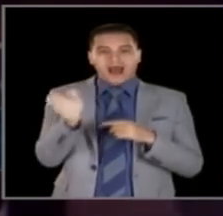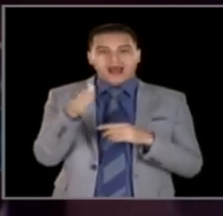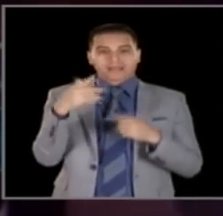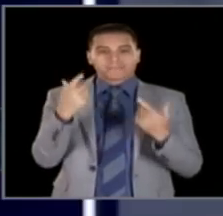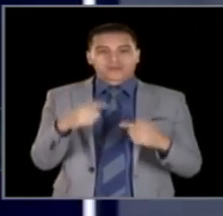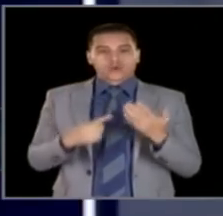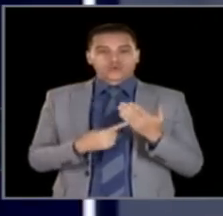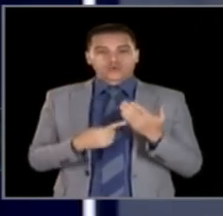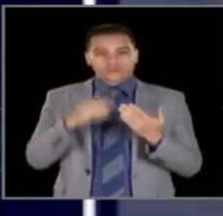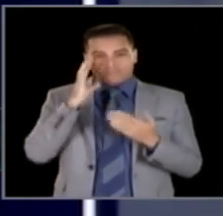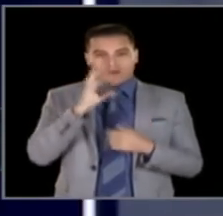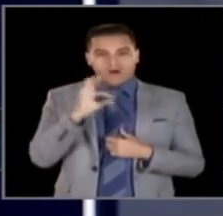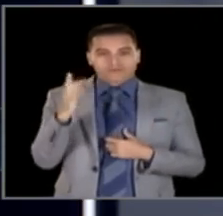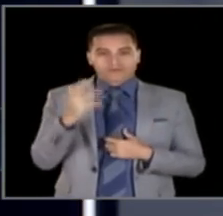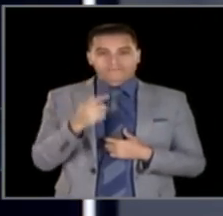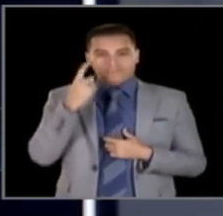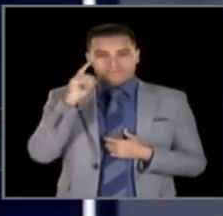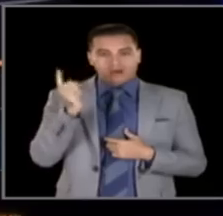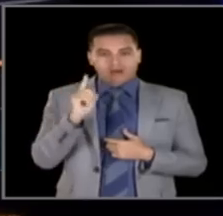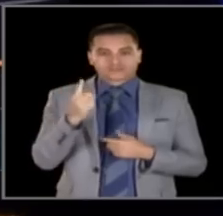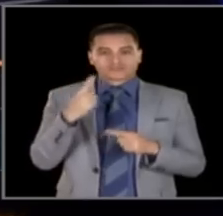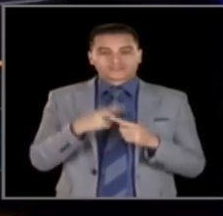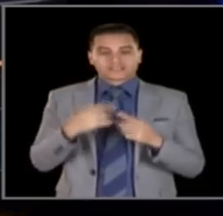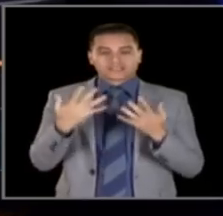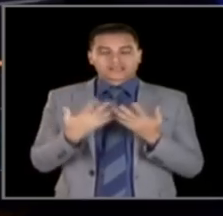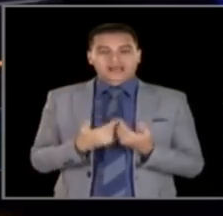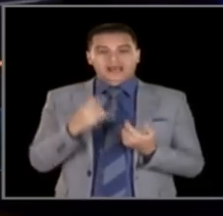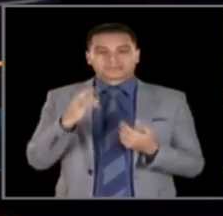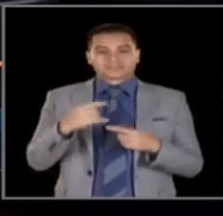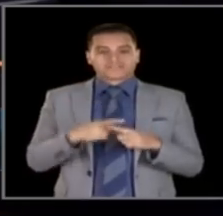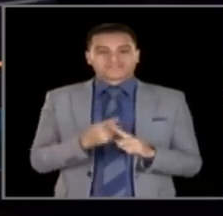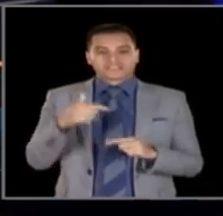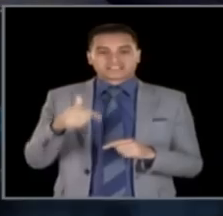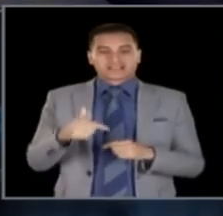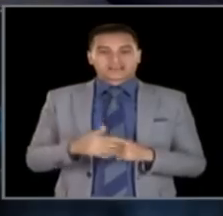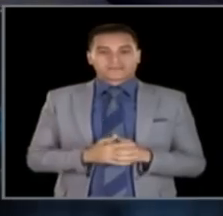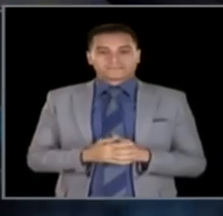دولة كوريا الشمالية؟ باص. ما هو حاصل ضرب 50 في 6؟